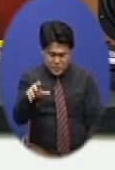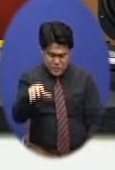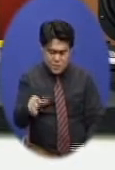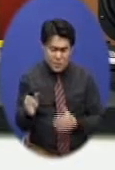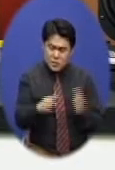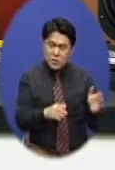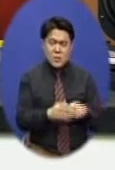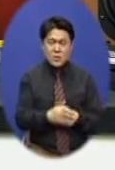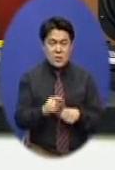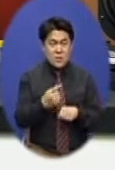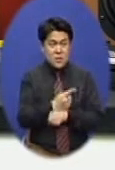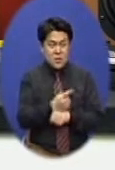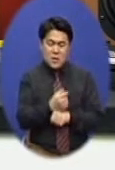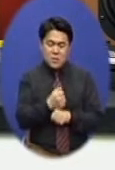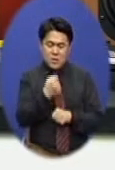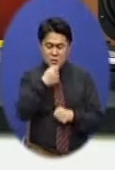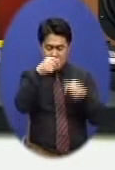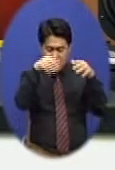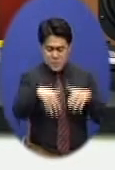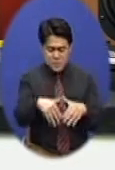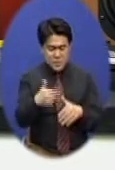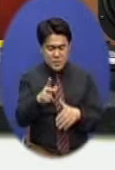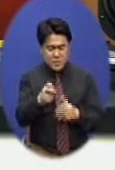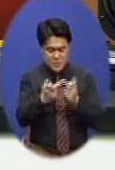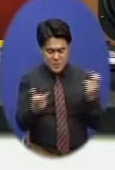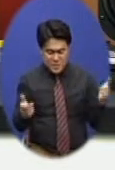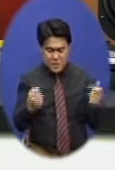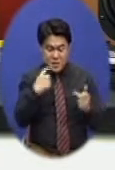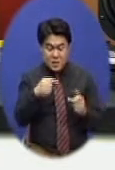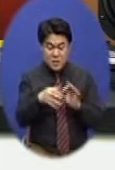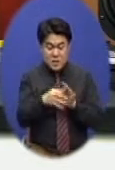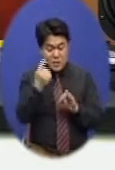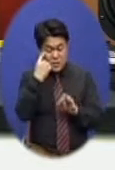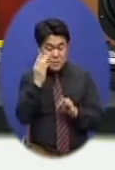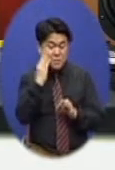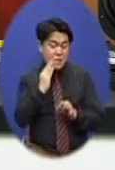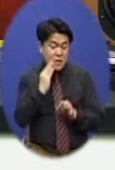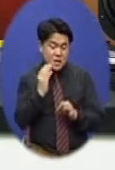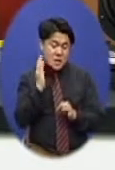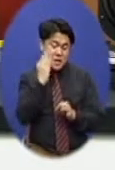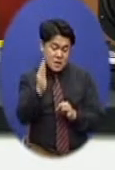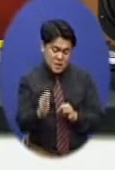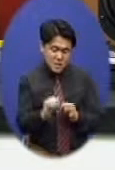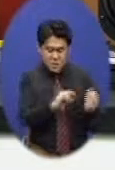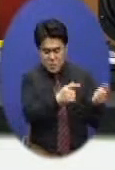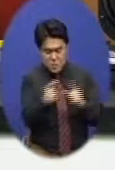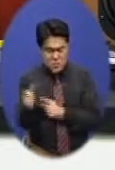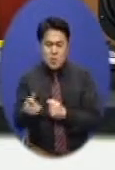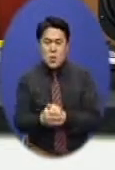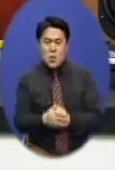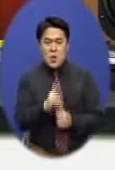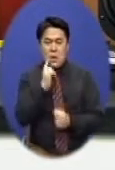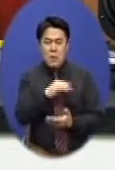네. 황금의 눈 와. 또 지금 파란 낙엽 와. 예, 그다음 하여튼 노래가 줄줄 나오시네요.